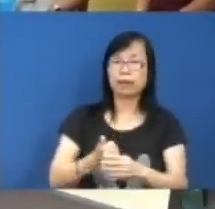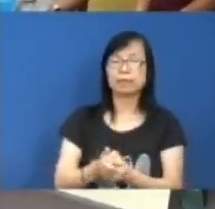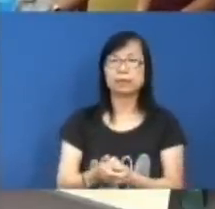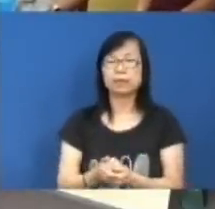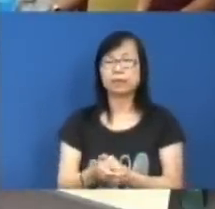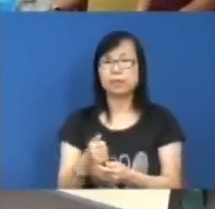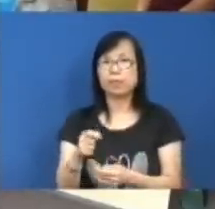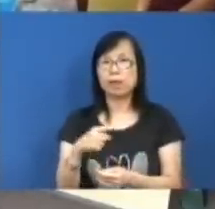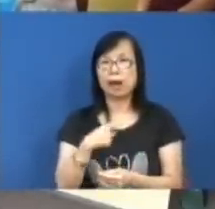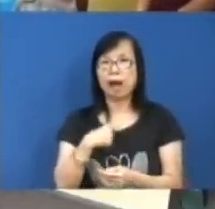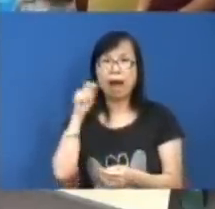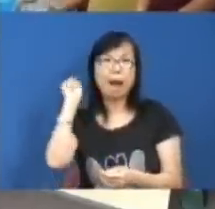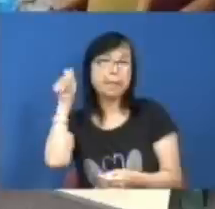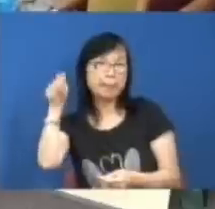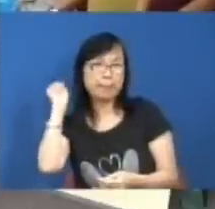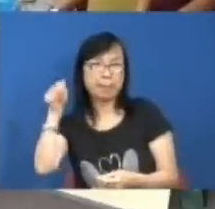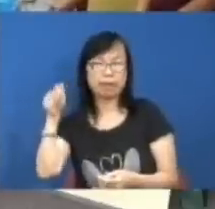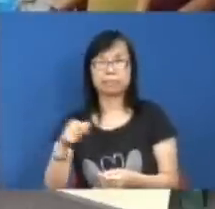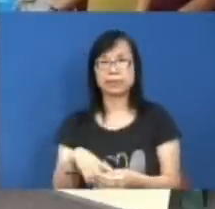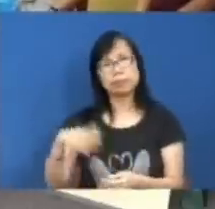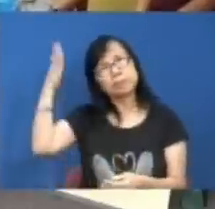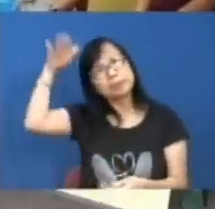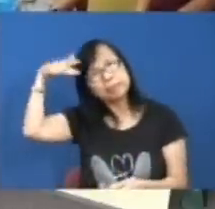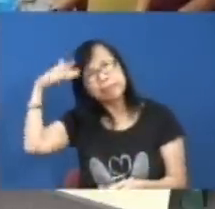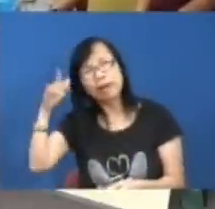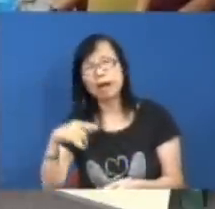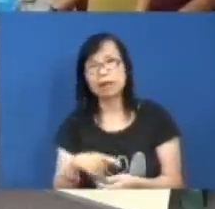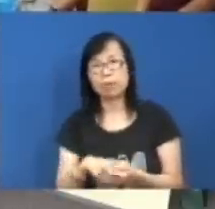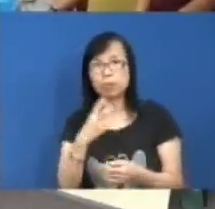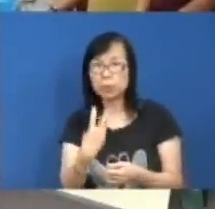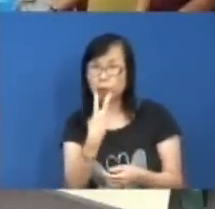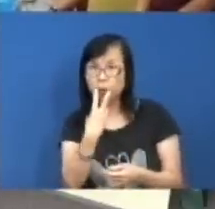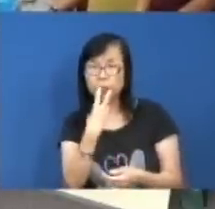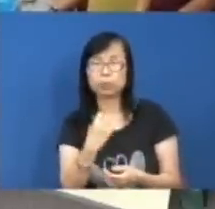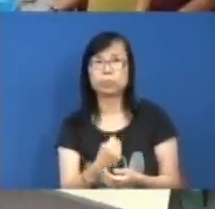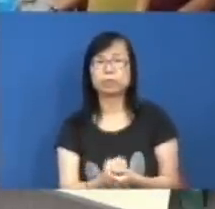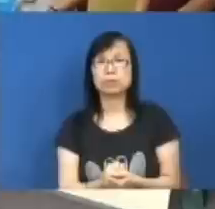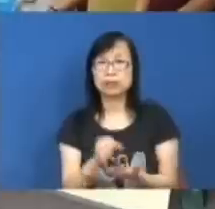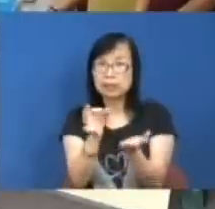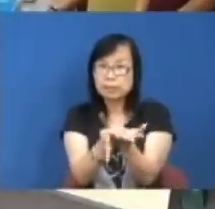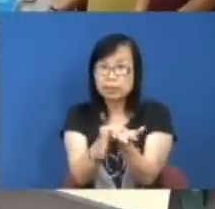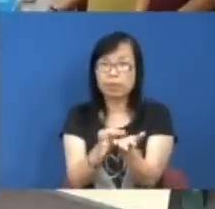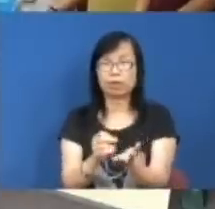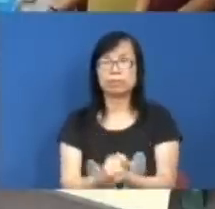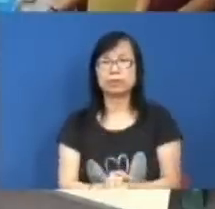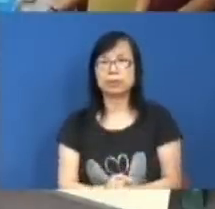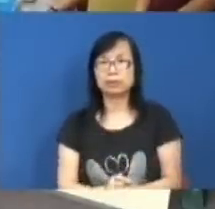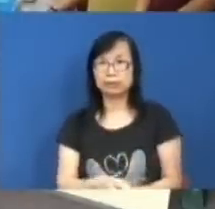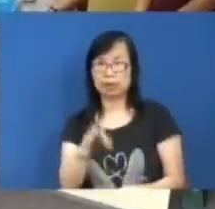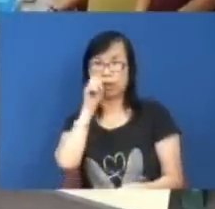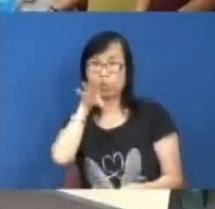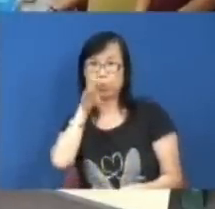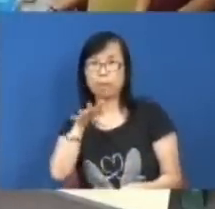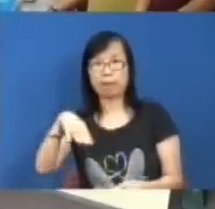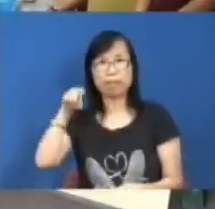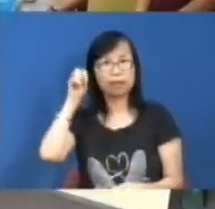都會話即係譬如 敲下， 了解一下有冇啲即係空洞嘅地方。 冇錯。 咁然後咧就其實當然顧問亦都會